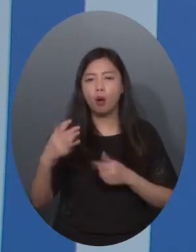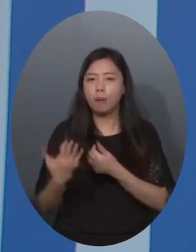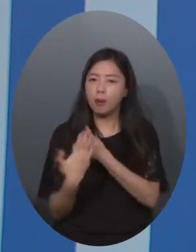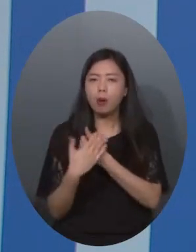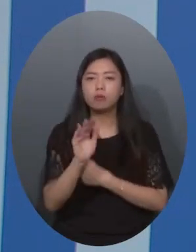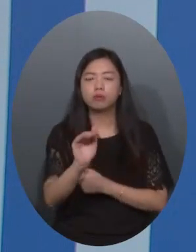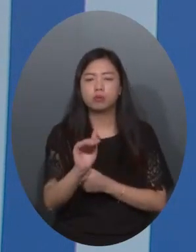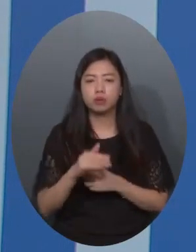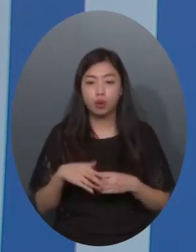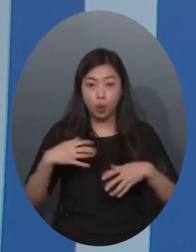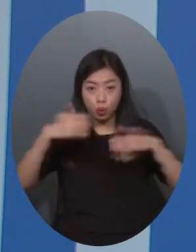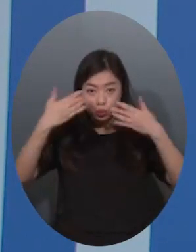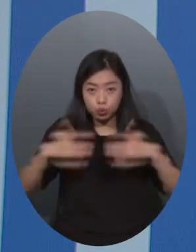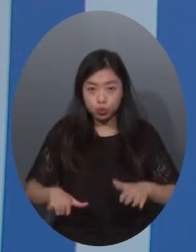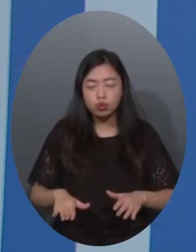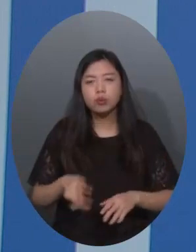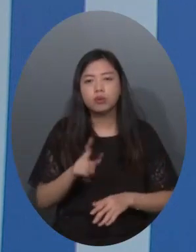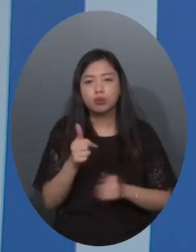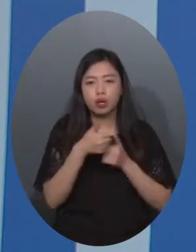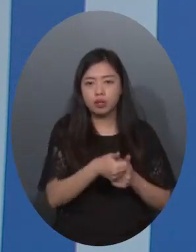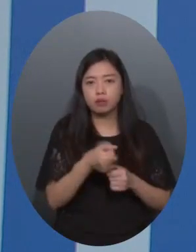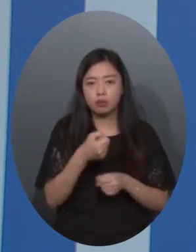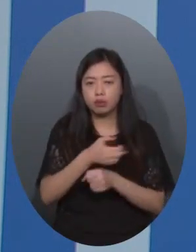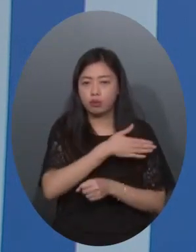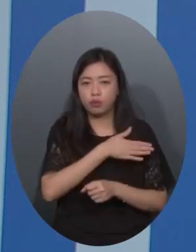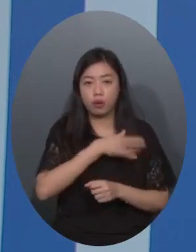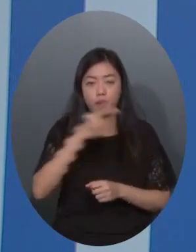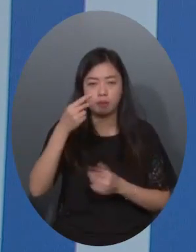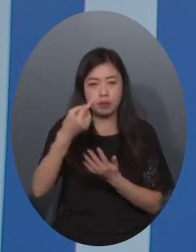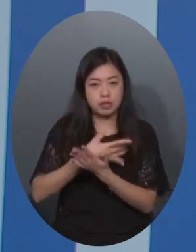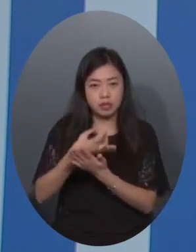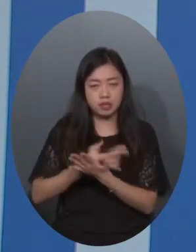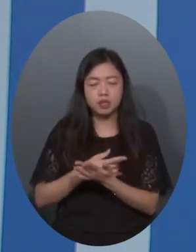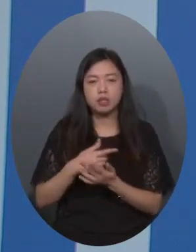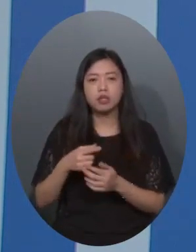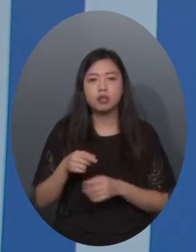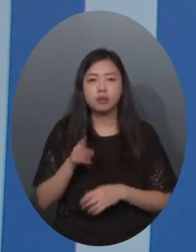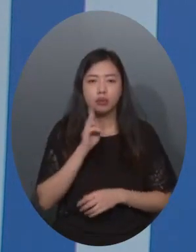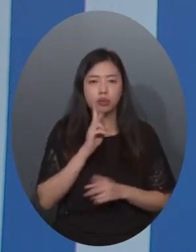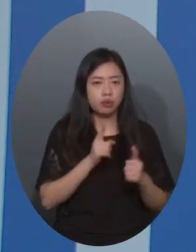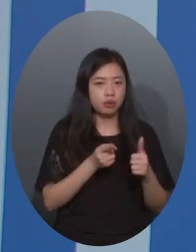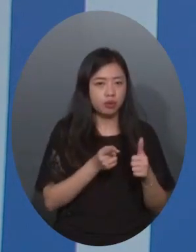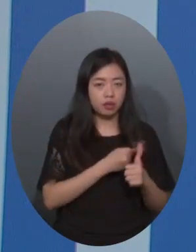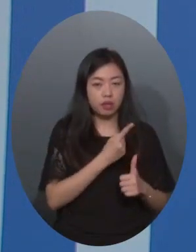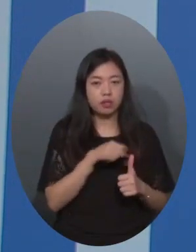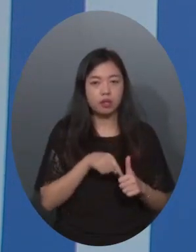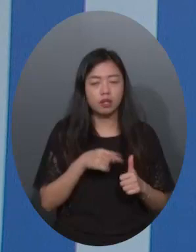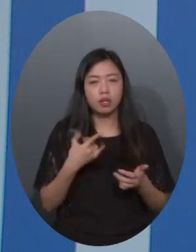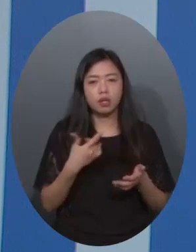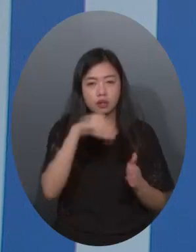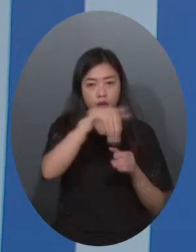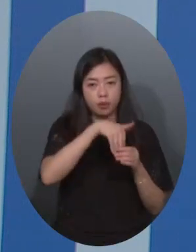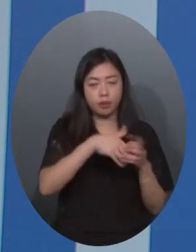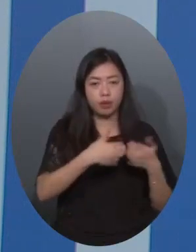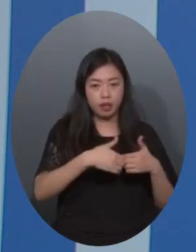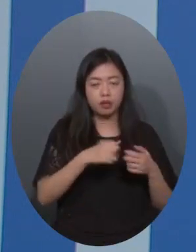在会议结束之后，大家可以依照工作人员的指示，将第一，电子投票机和智能卡，